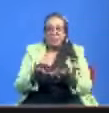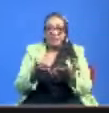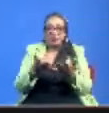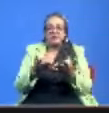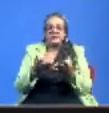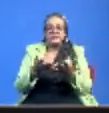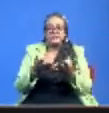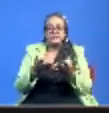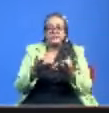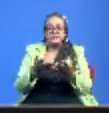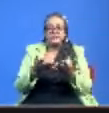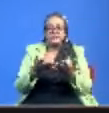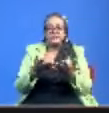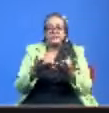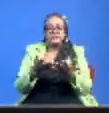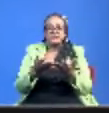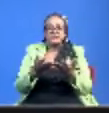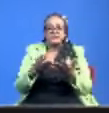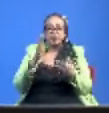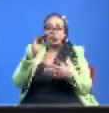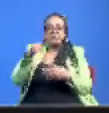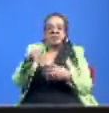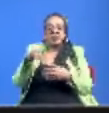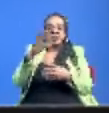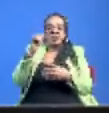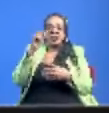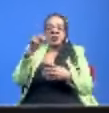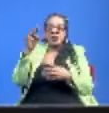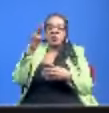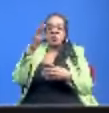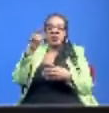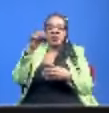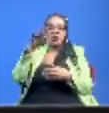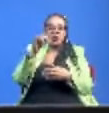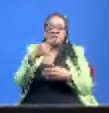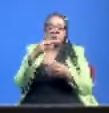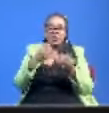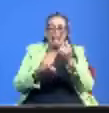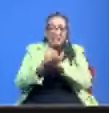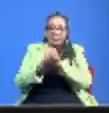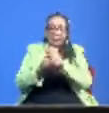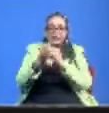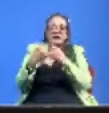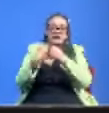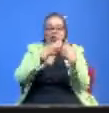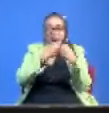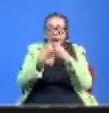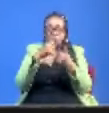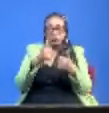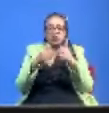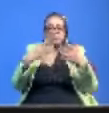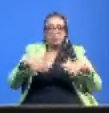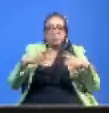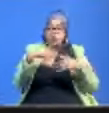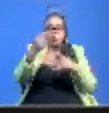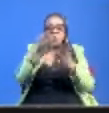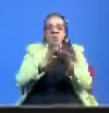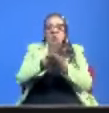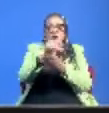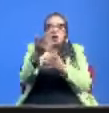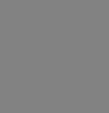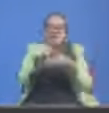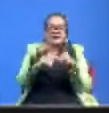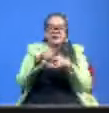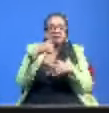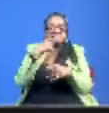mkono. Mbunge wa Garsen Ali Wario ameelezea changamoto wakazi hawa wanapitia, huku akilaumu usimamizi wa